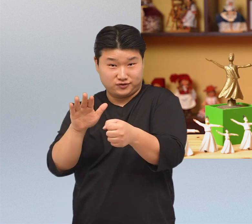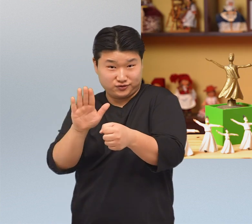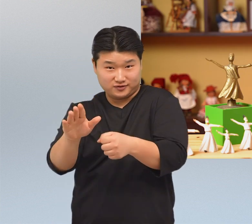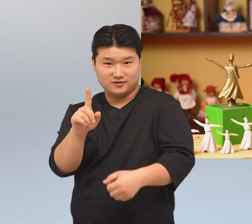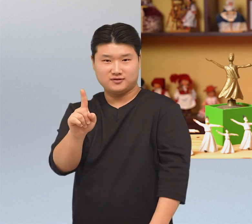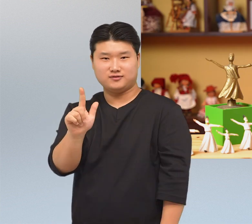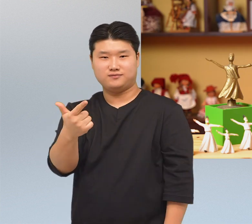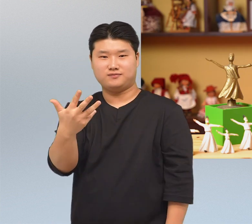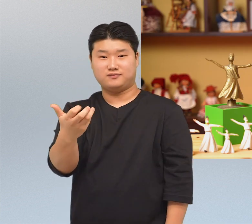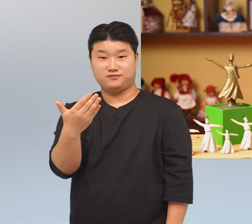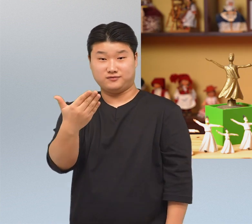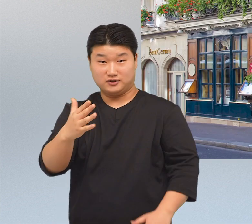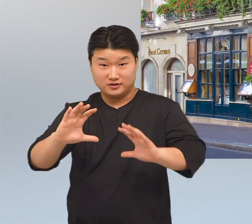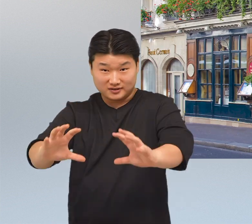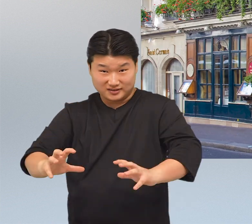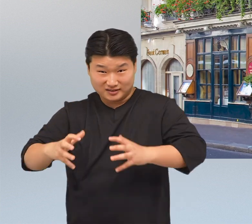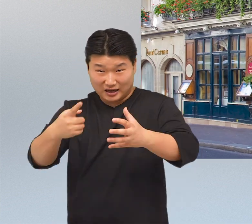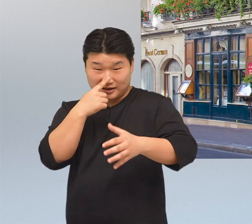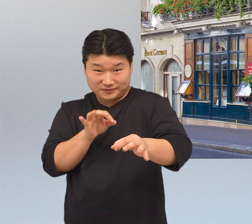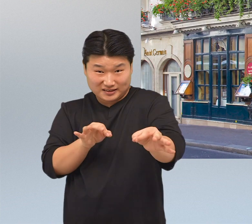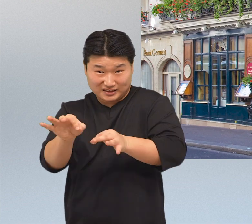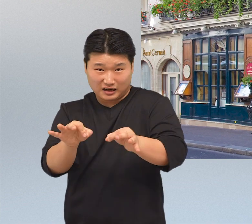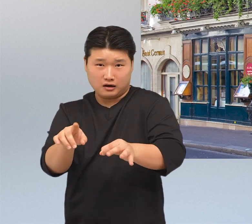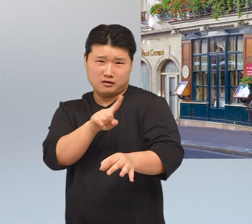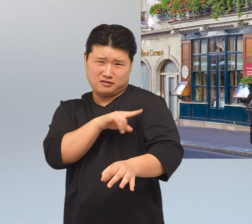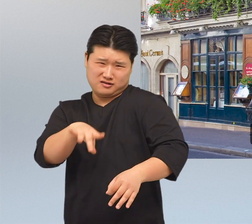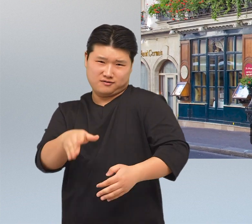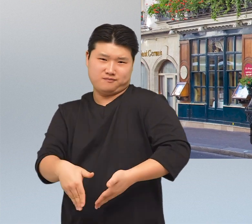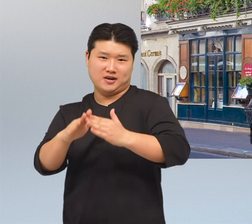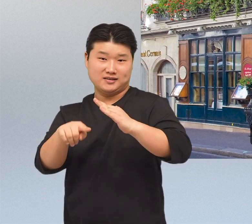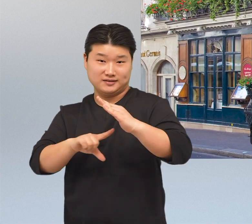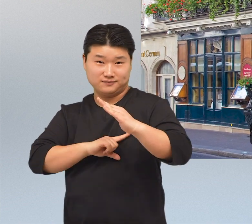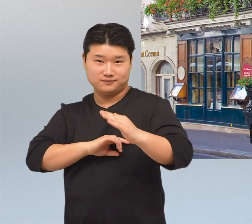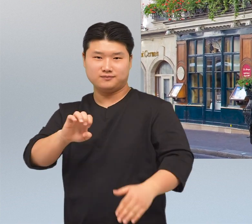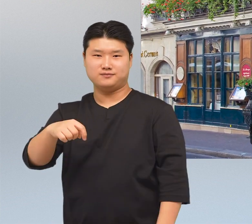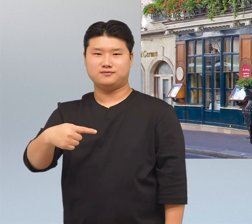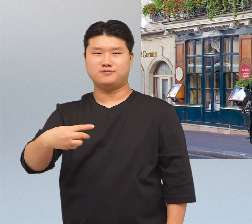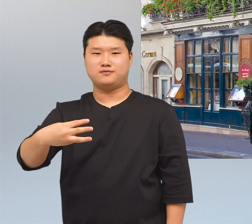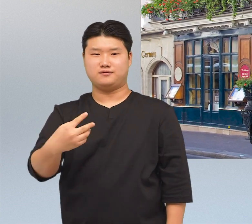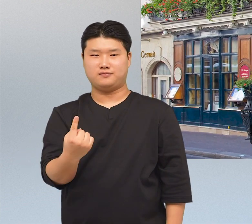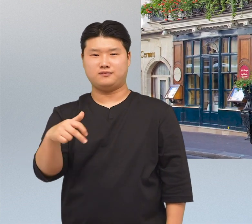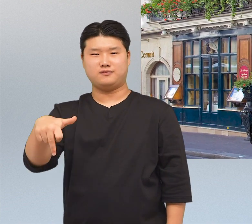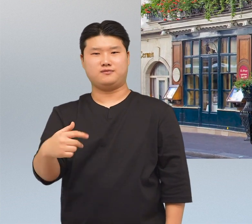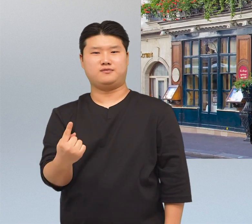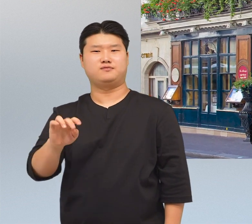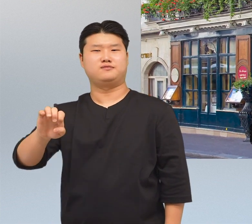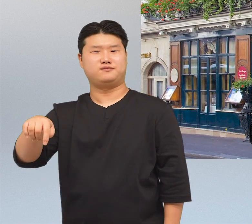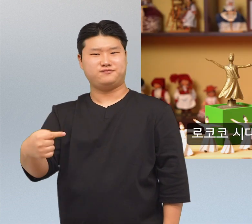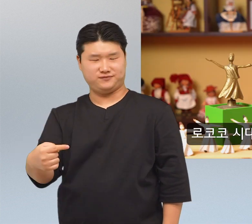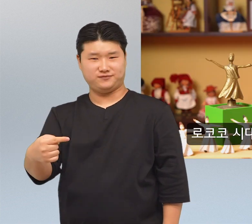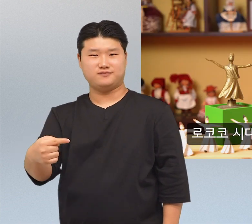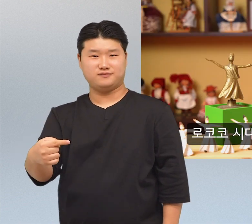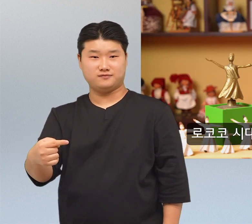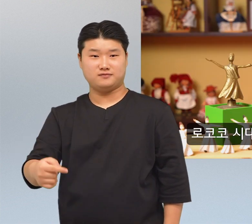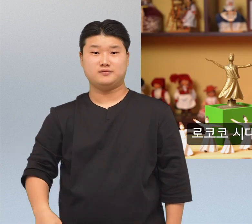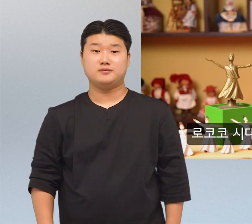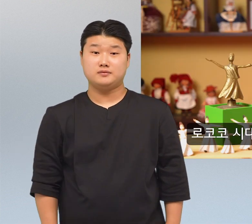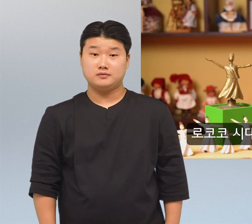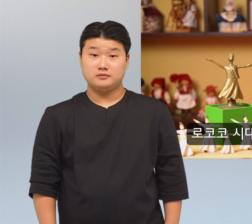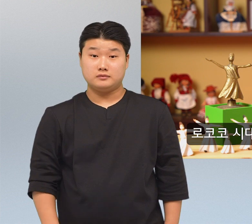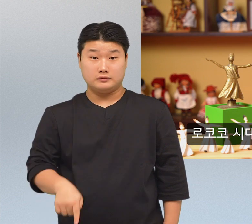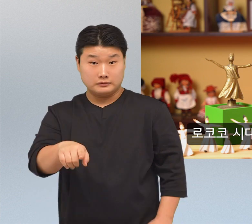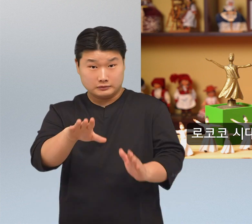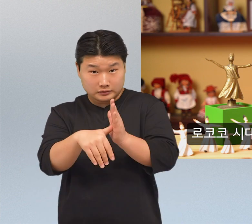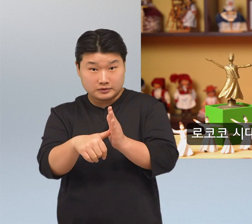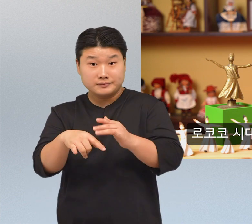후인 1689년 최초의 카페 프로코프가 문을 열었습니다. 로코코